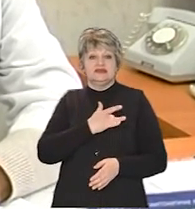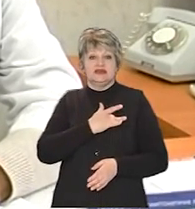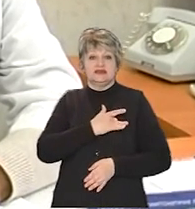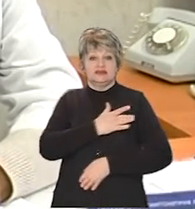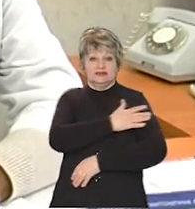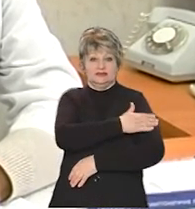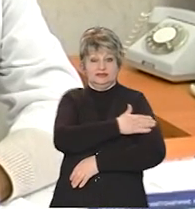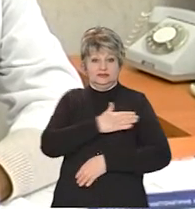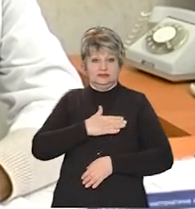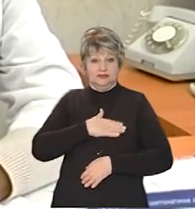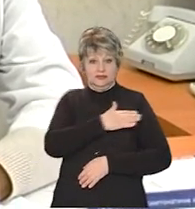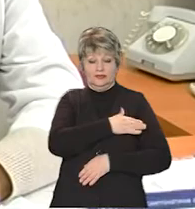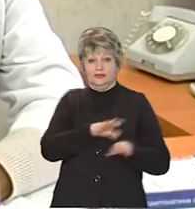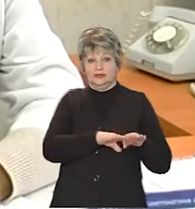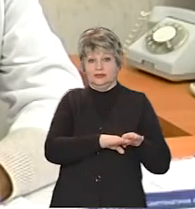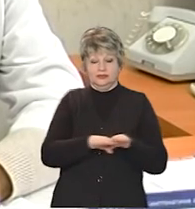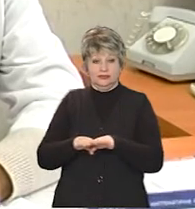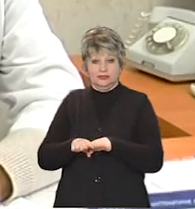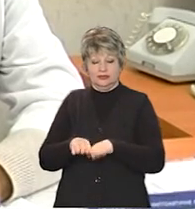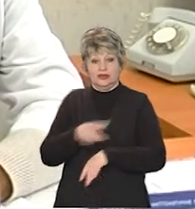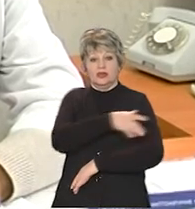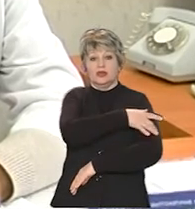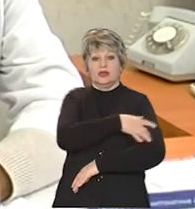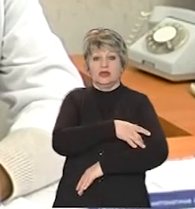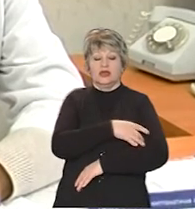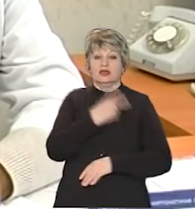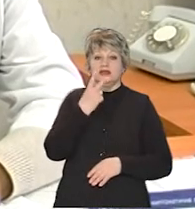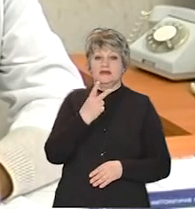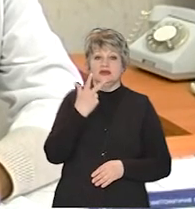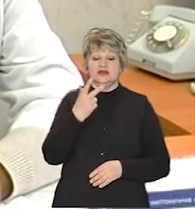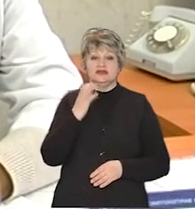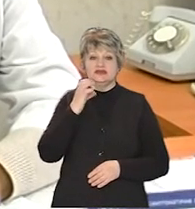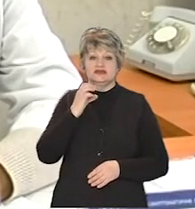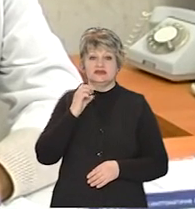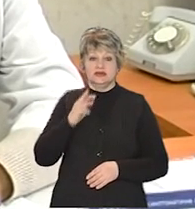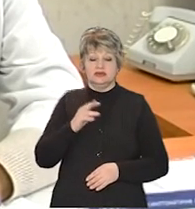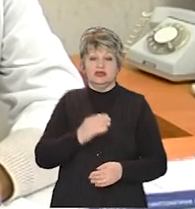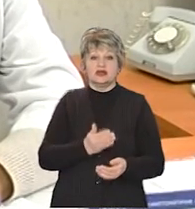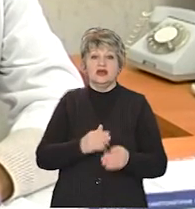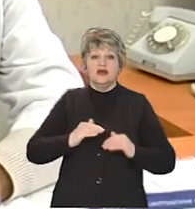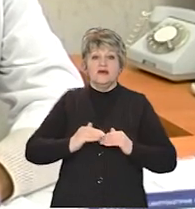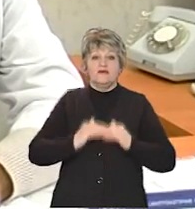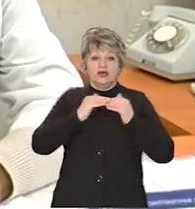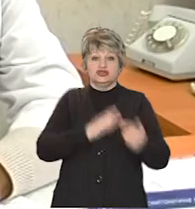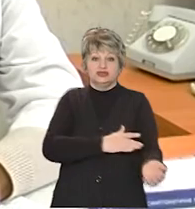середній третині плеча. Манжетка накладається на 2-3 см вище ліктьової